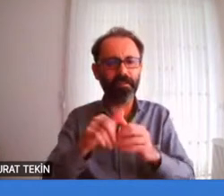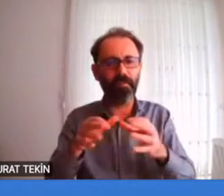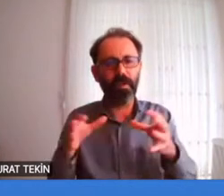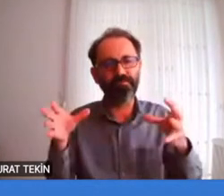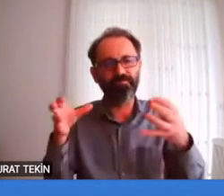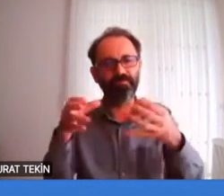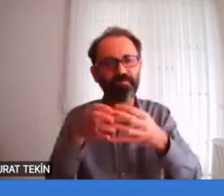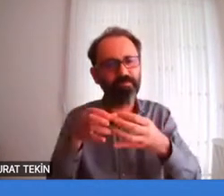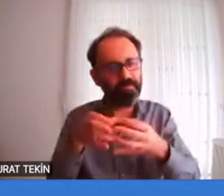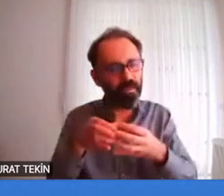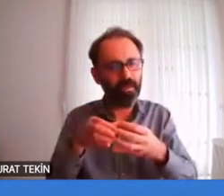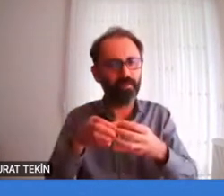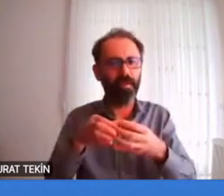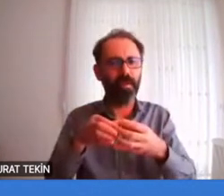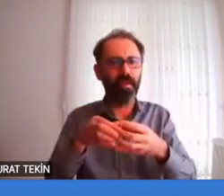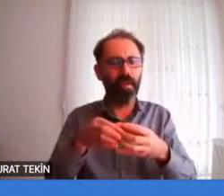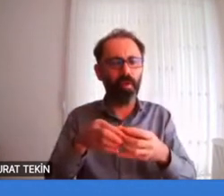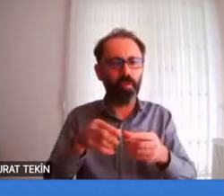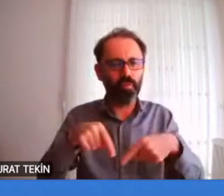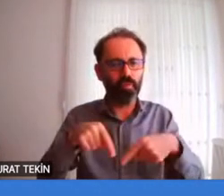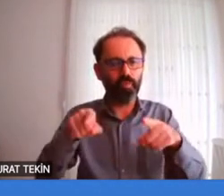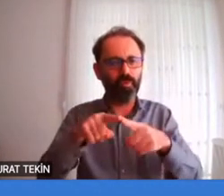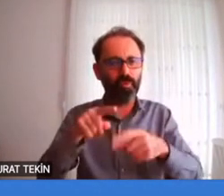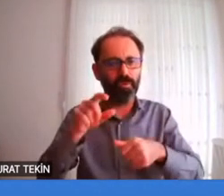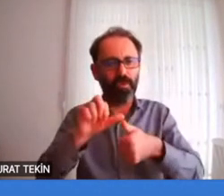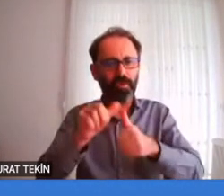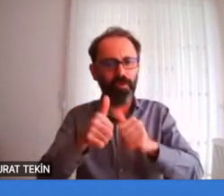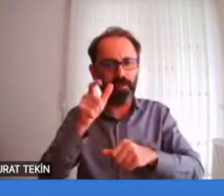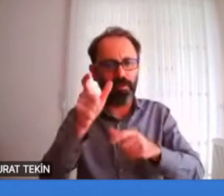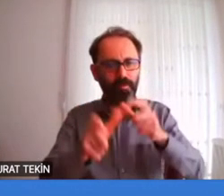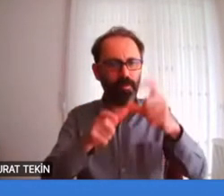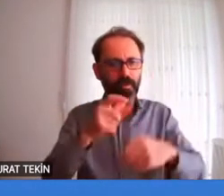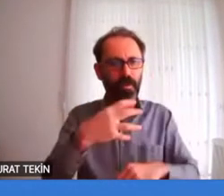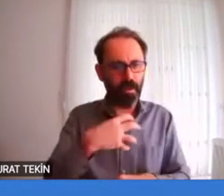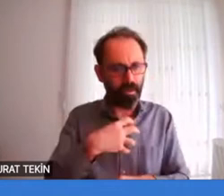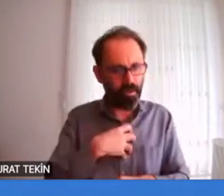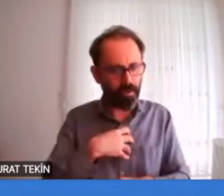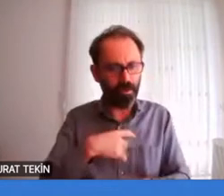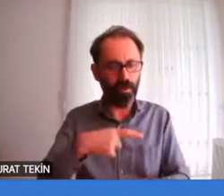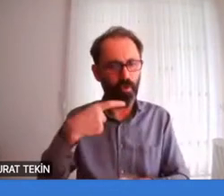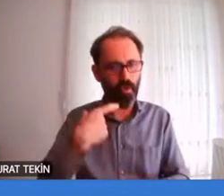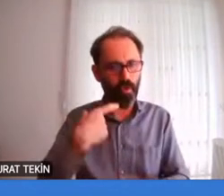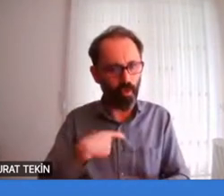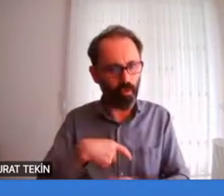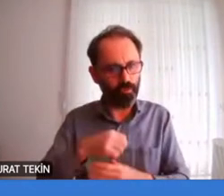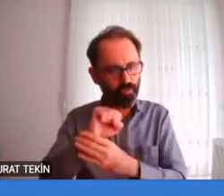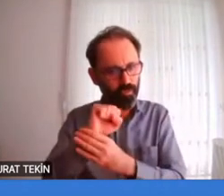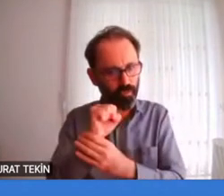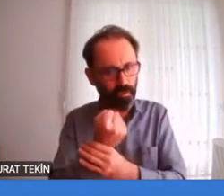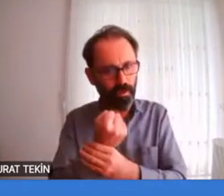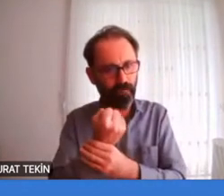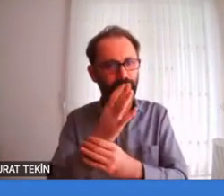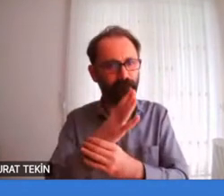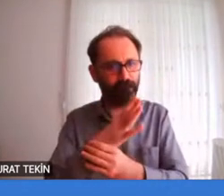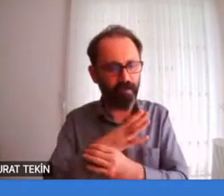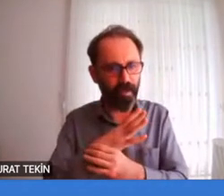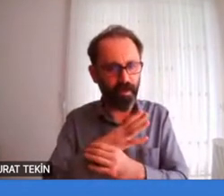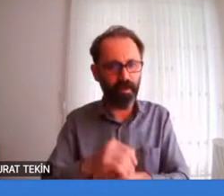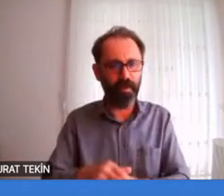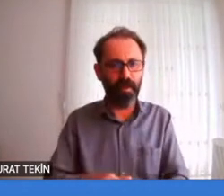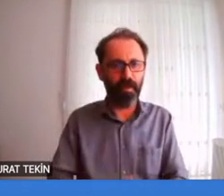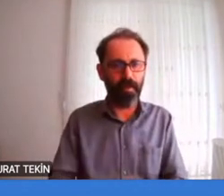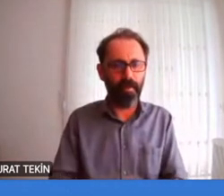yani yetenekleri açısından çok özel. Gerçekten 17 yaşında işte Fatma Gül'ün ya da Berfin'in henüz çok